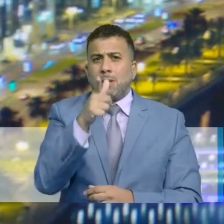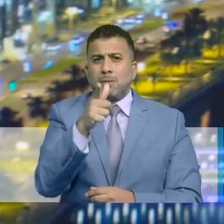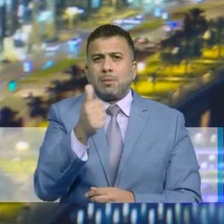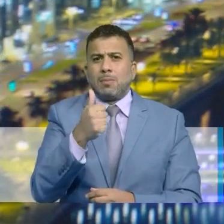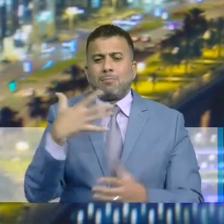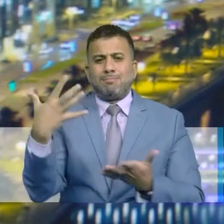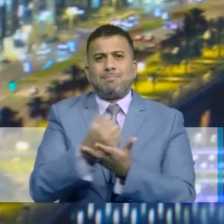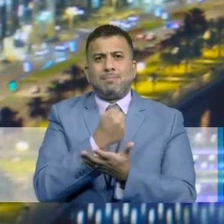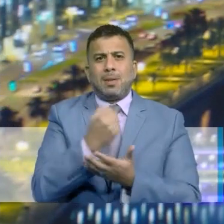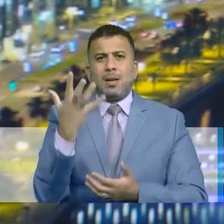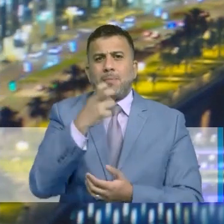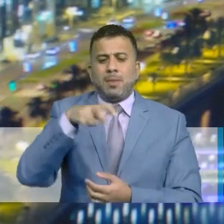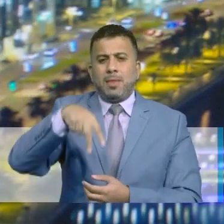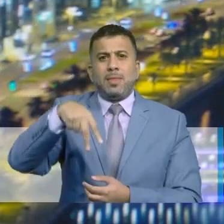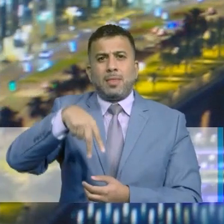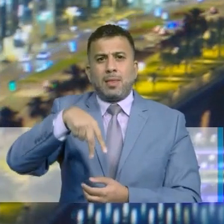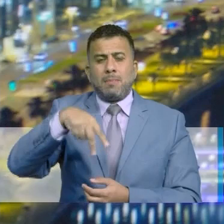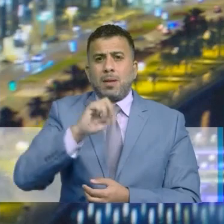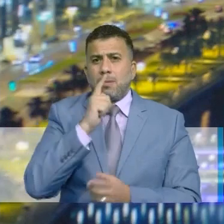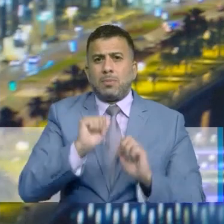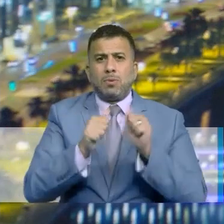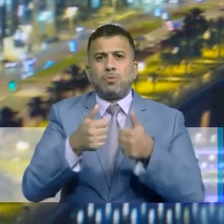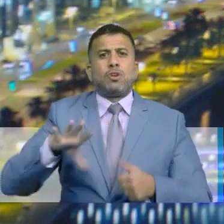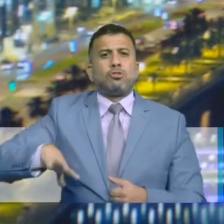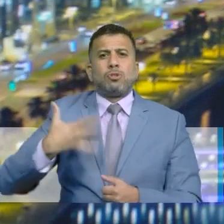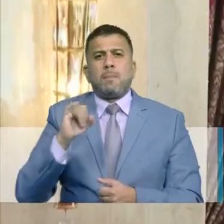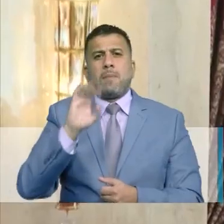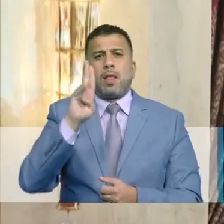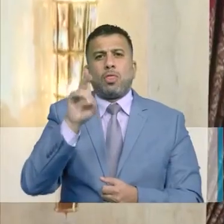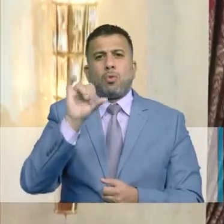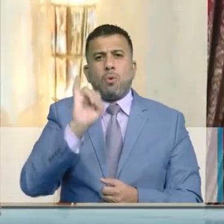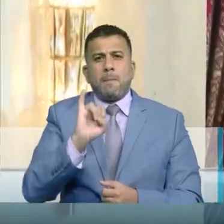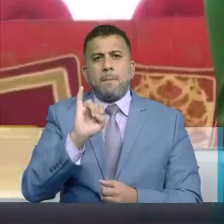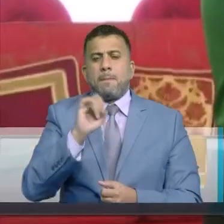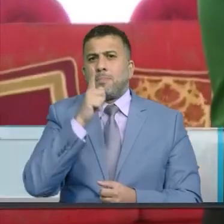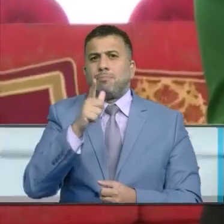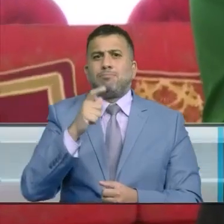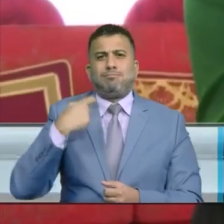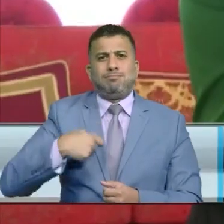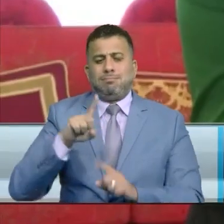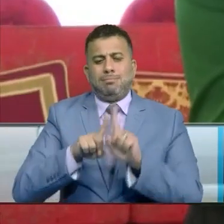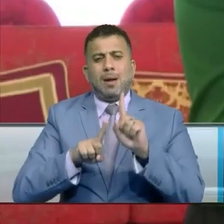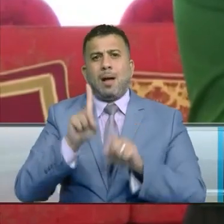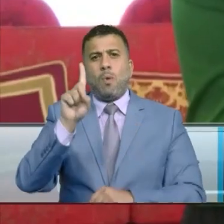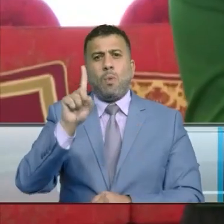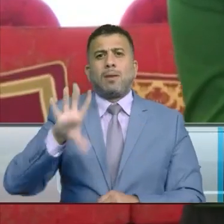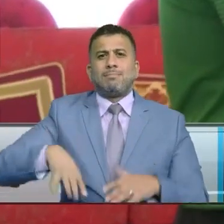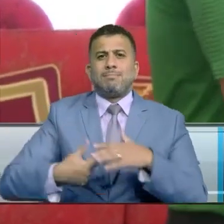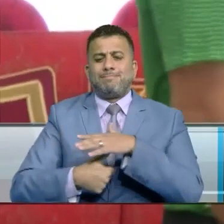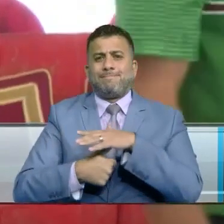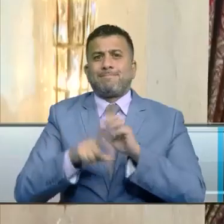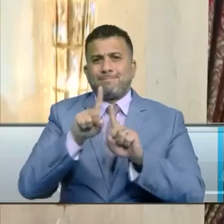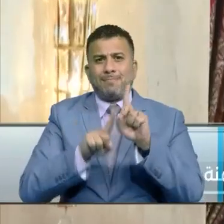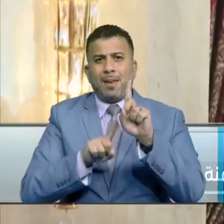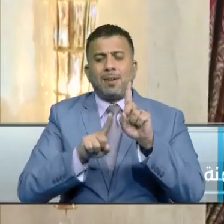واحراز اللقب للمره الثامنه وذلك بحضور سمو الشيخ مكتوم بن محمد بن راشد ال مكتوم النائب الاول لحاكم دبي